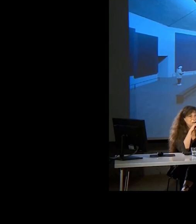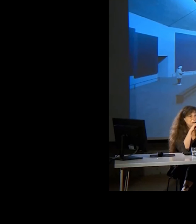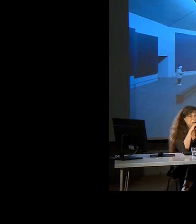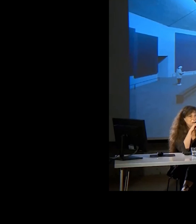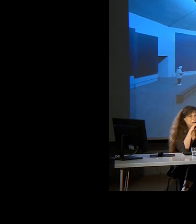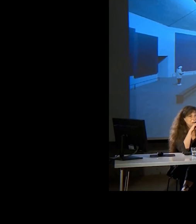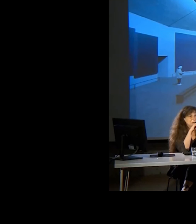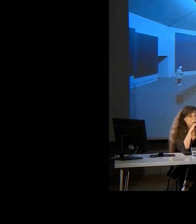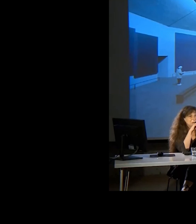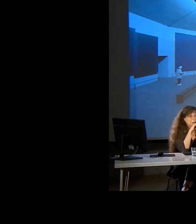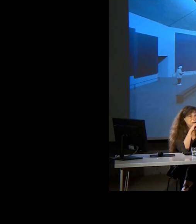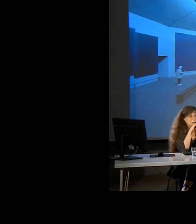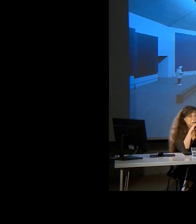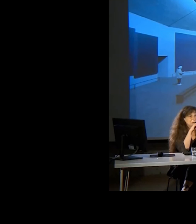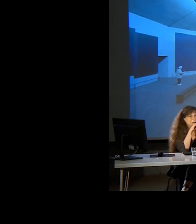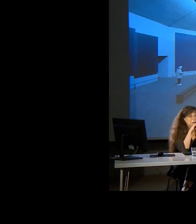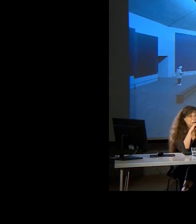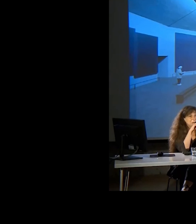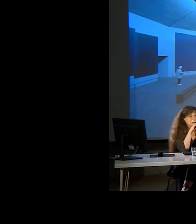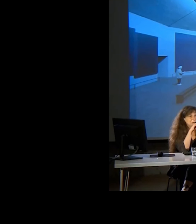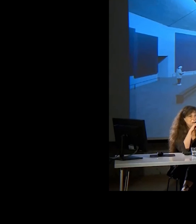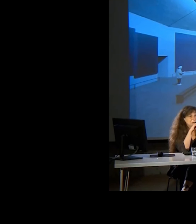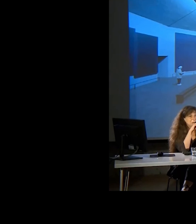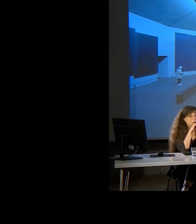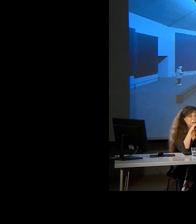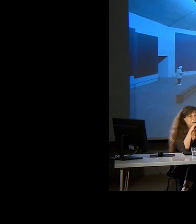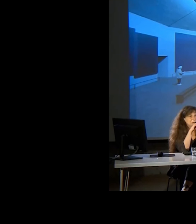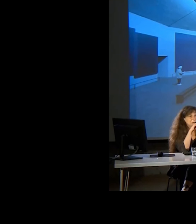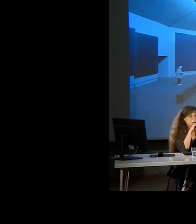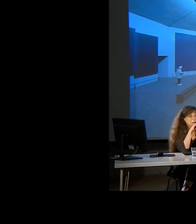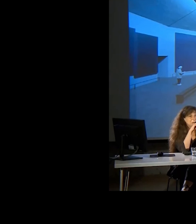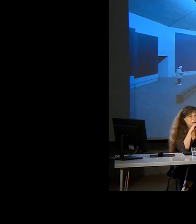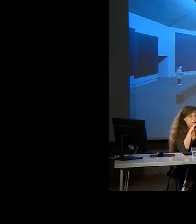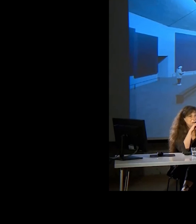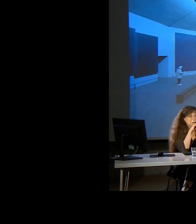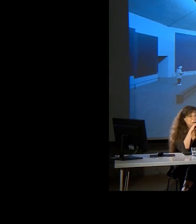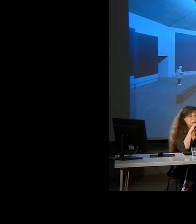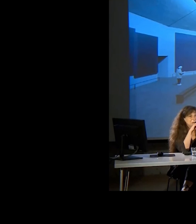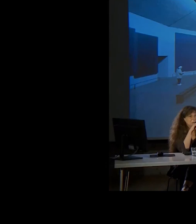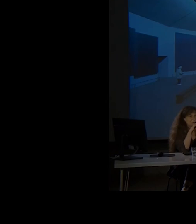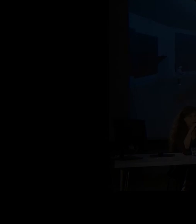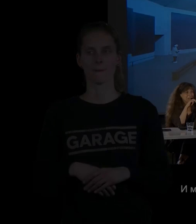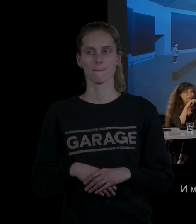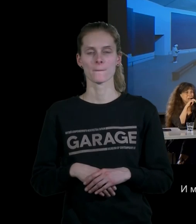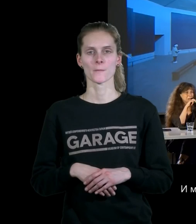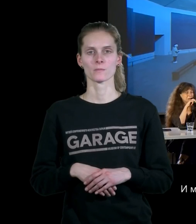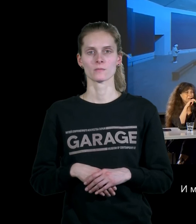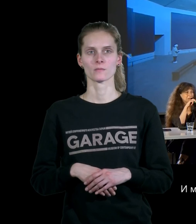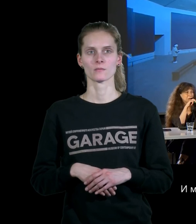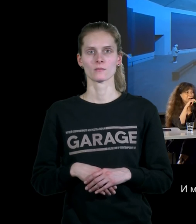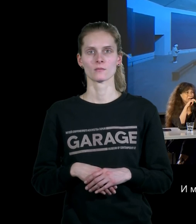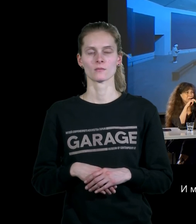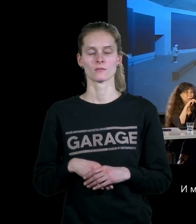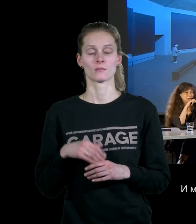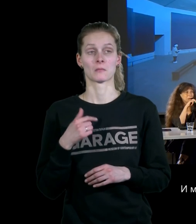огромными полотнами, выкрашенными в очень темный синий цвет с фиолетовым отливом. Меня совершенно